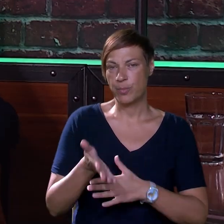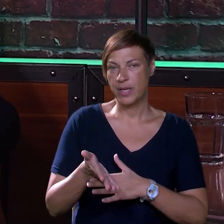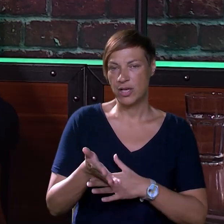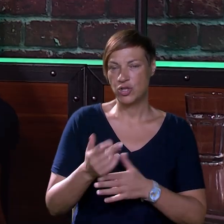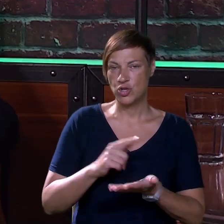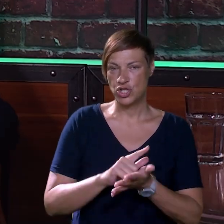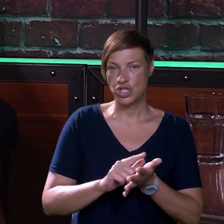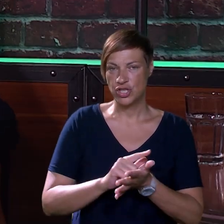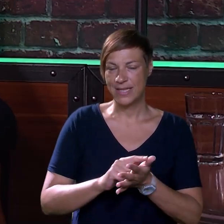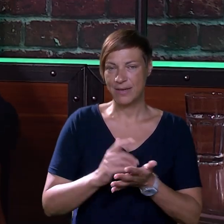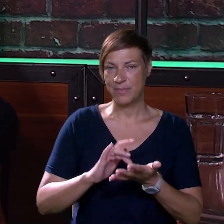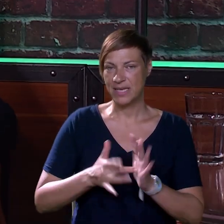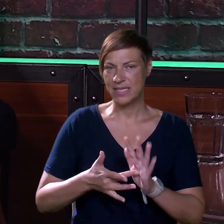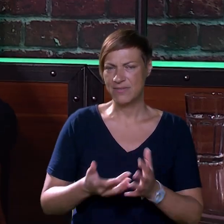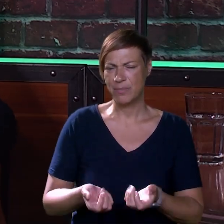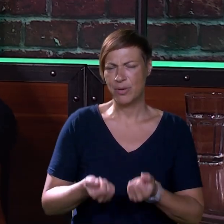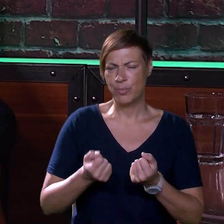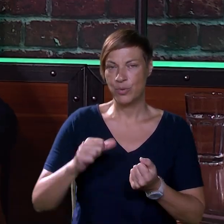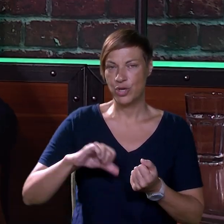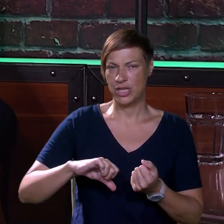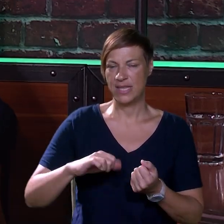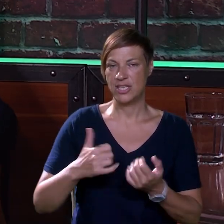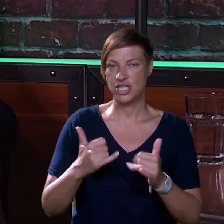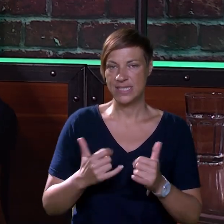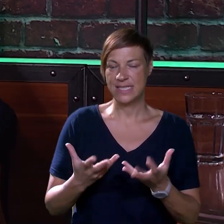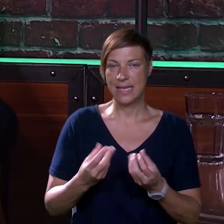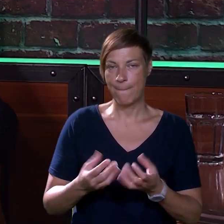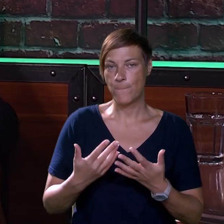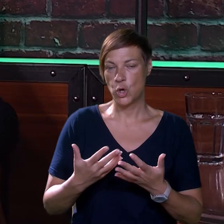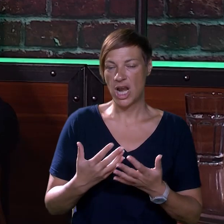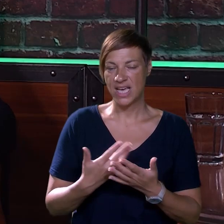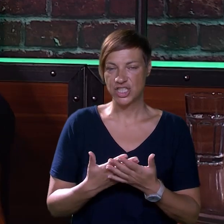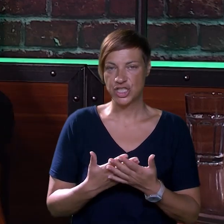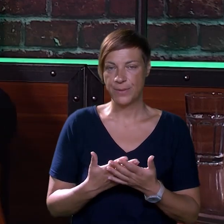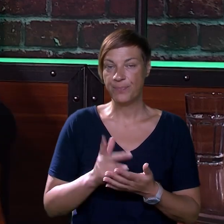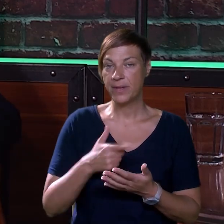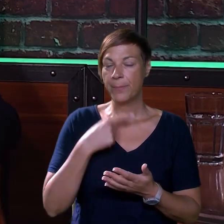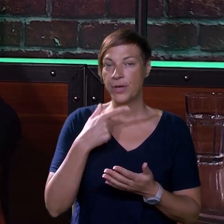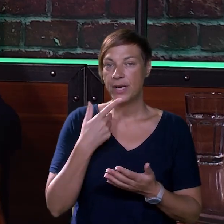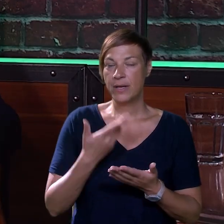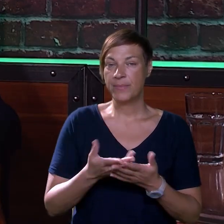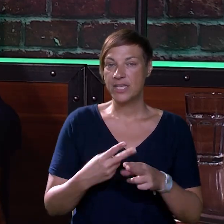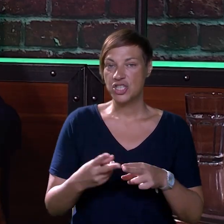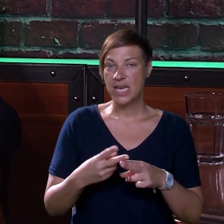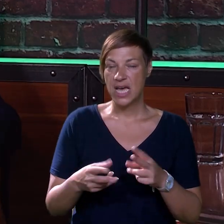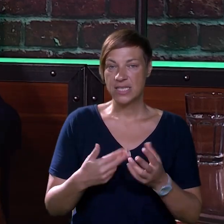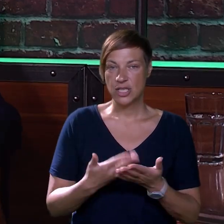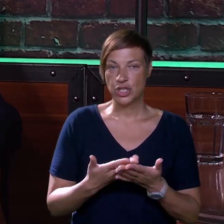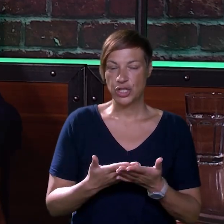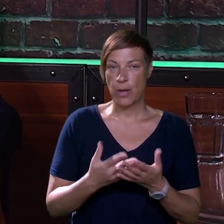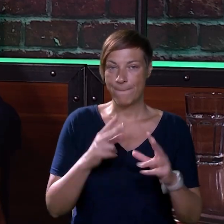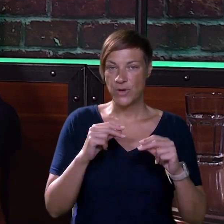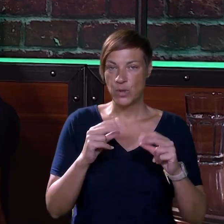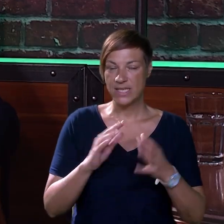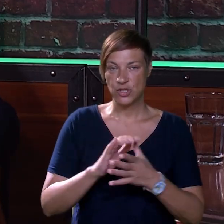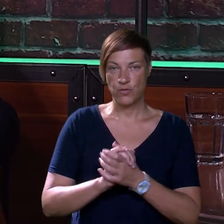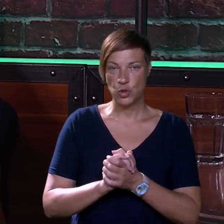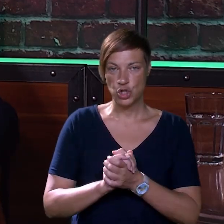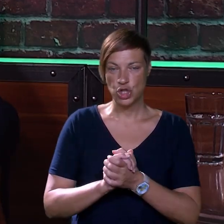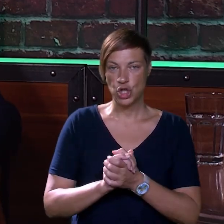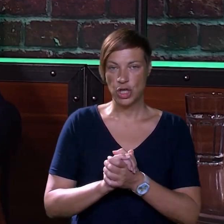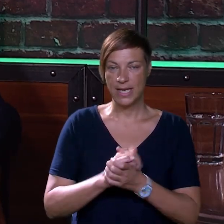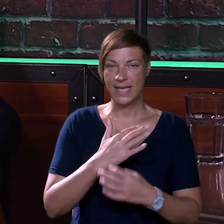do termina, sve je bilo puno gore. Sada je to puno, puno bolje. Moram reći da je i razlog tome što, evo, u razgovoru s